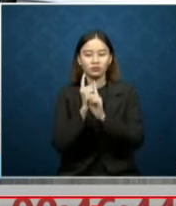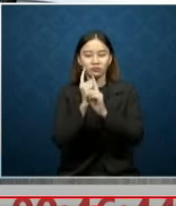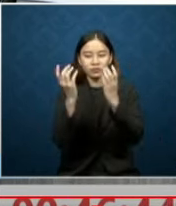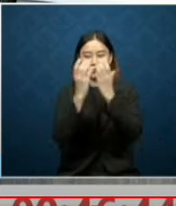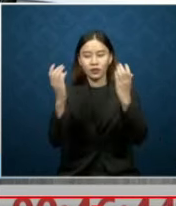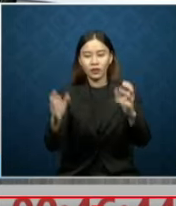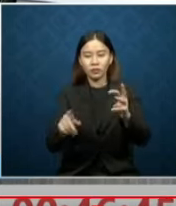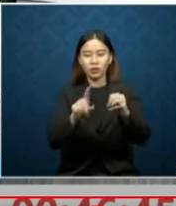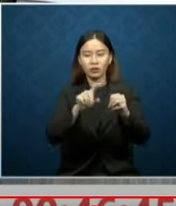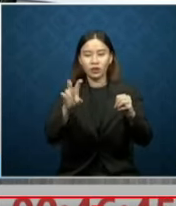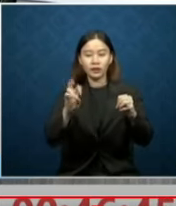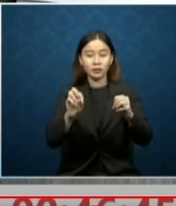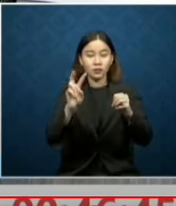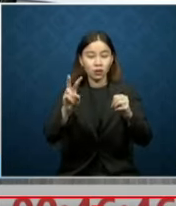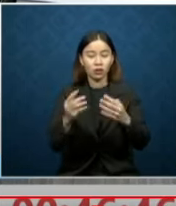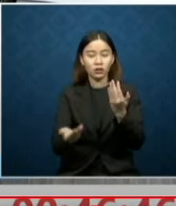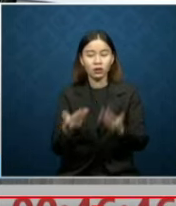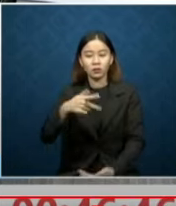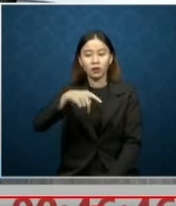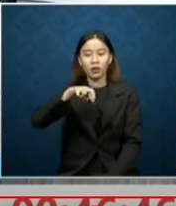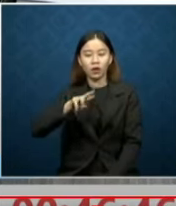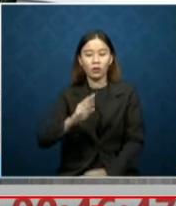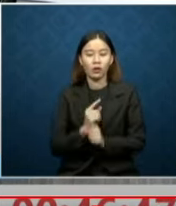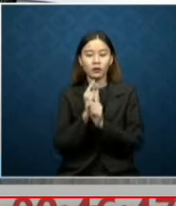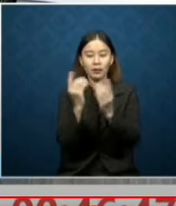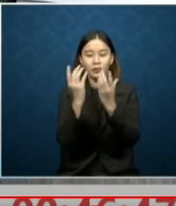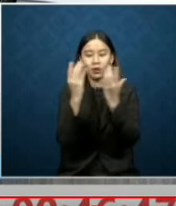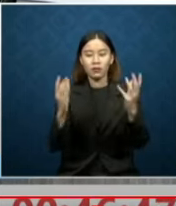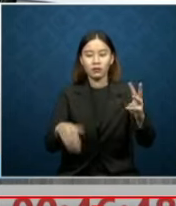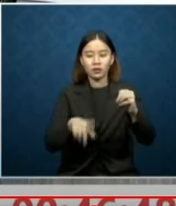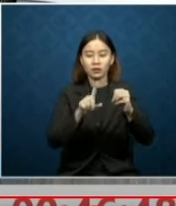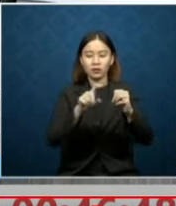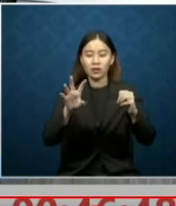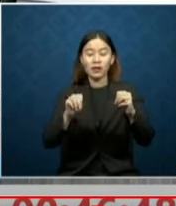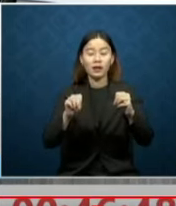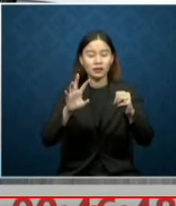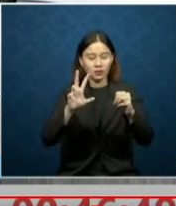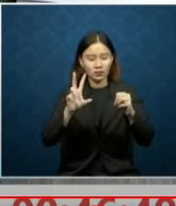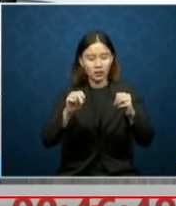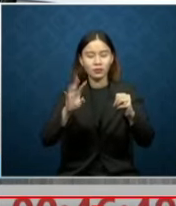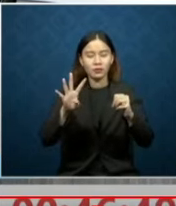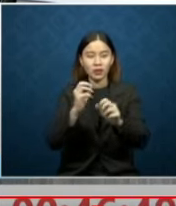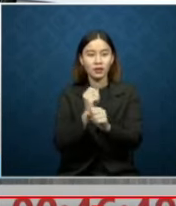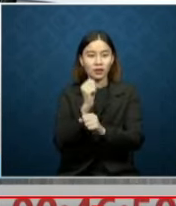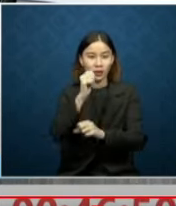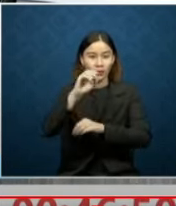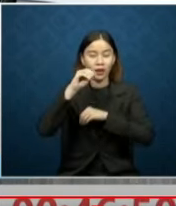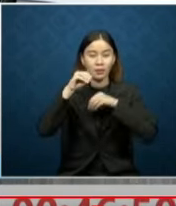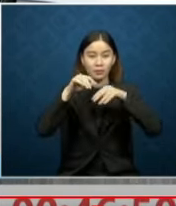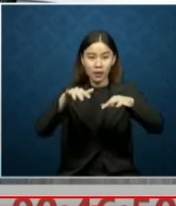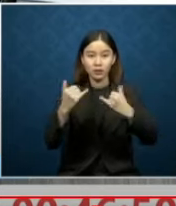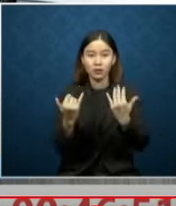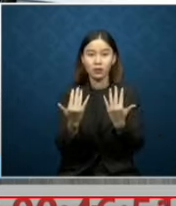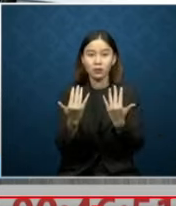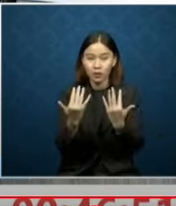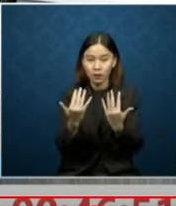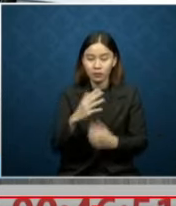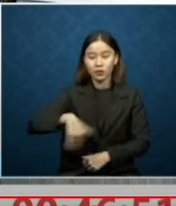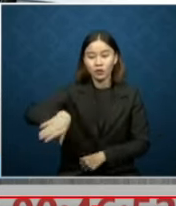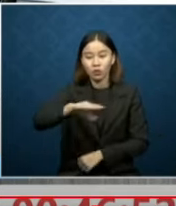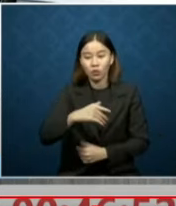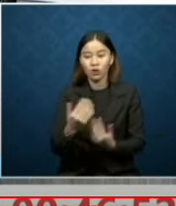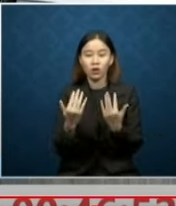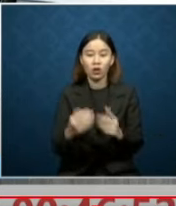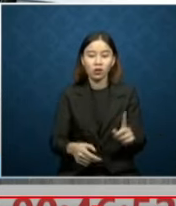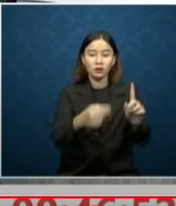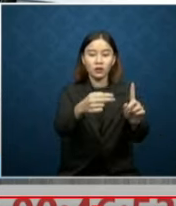ตรา172หรือออกเป็นพระราชบัญญัติตามรัฐธรรมนูญมาตรา134ก็ได้ประชาชนกำลังรอเงินดิจิตอล